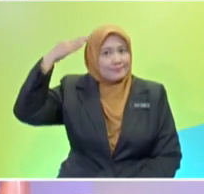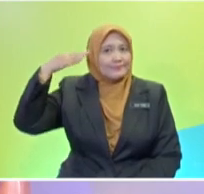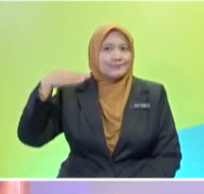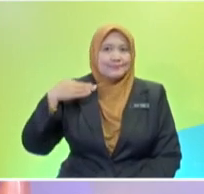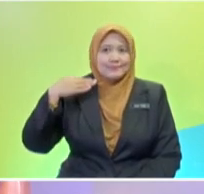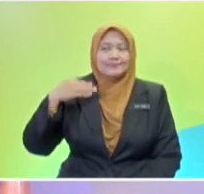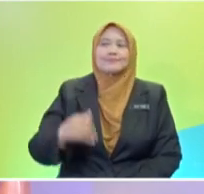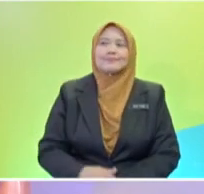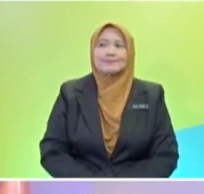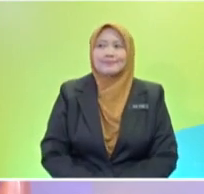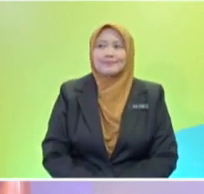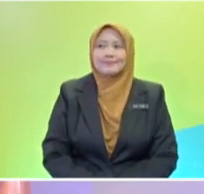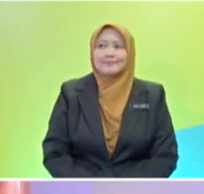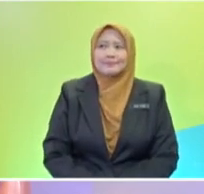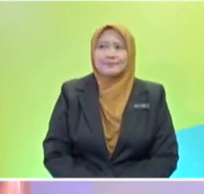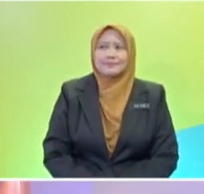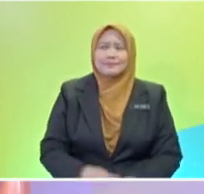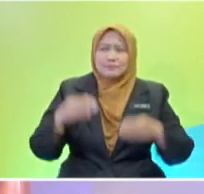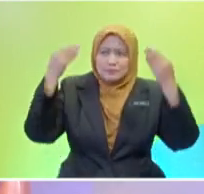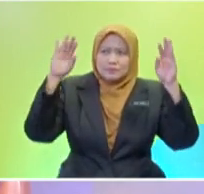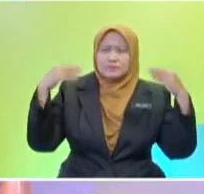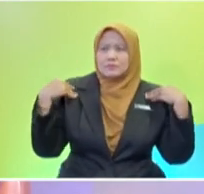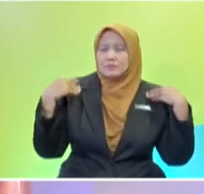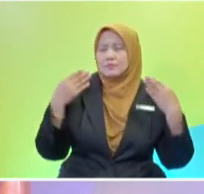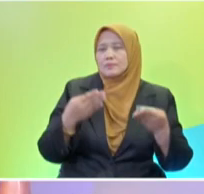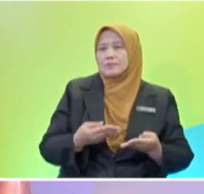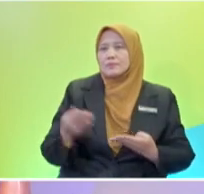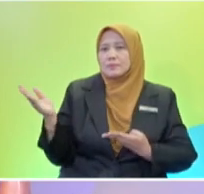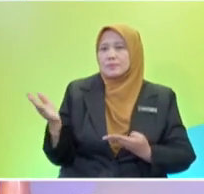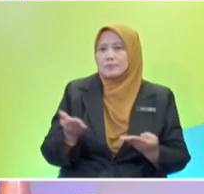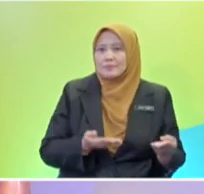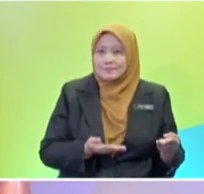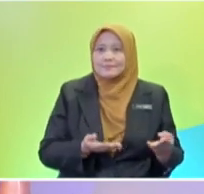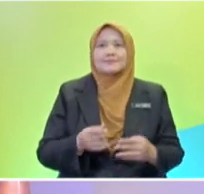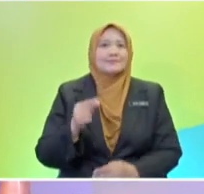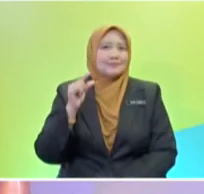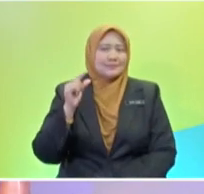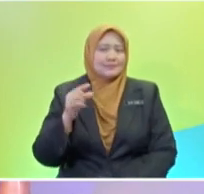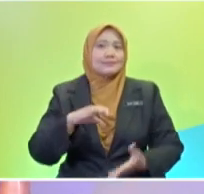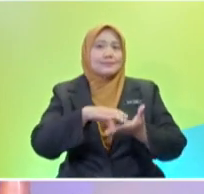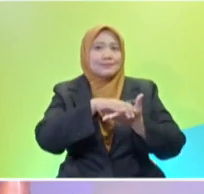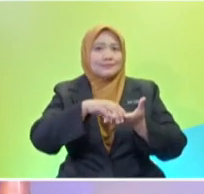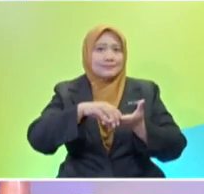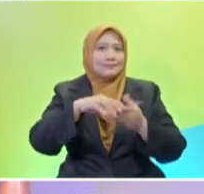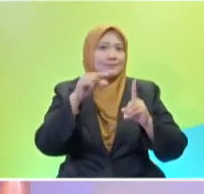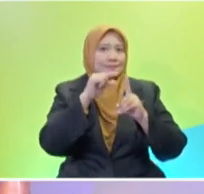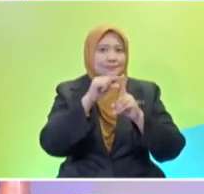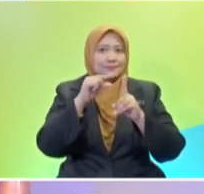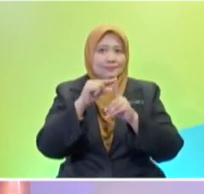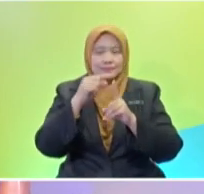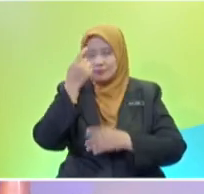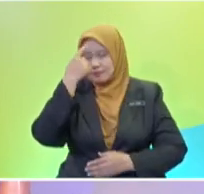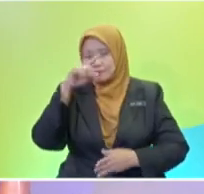jadi bawakan sedikit perkataan untuk kita